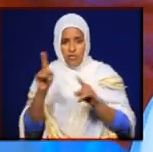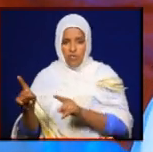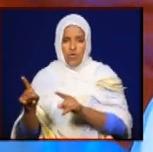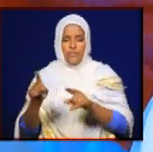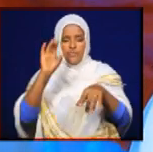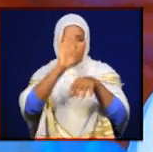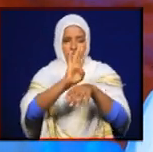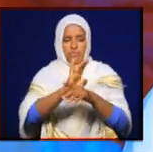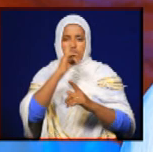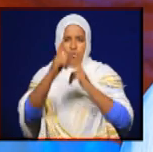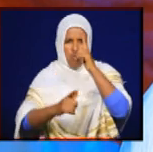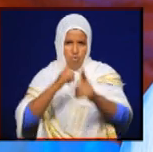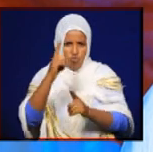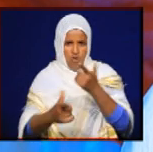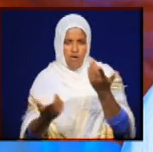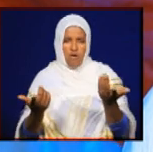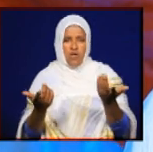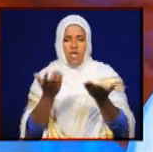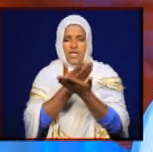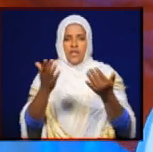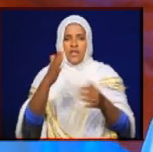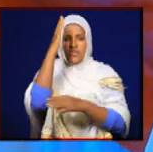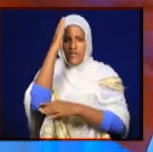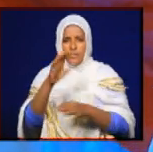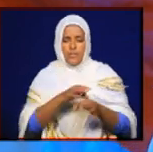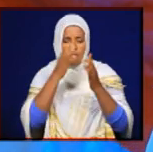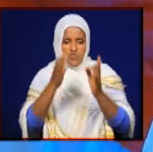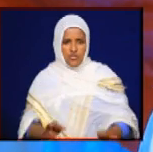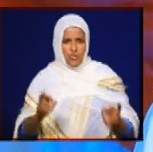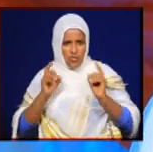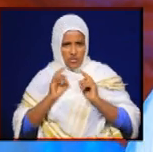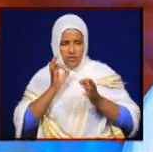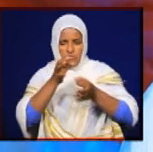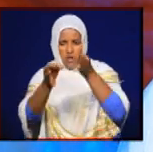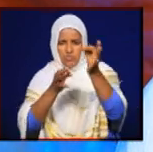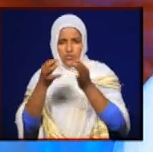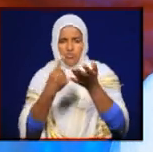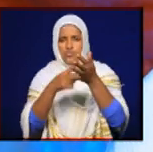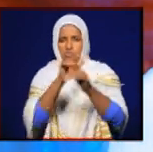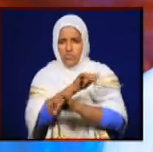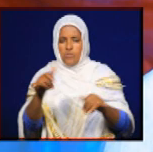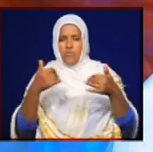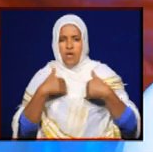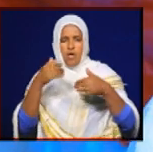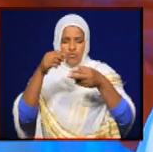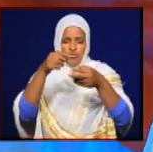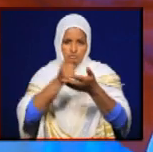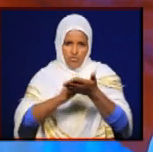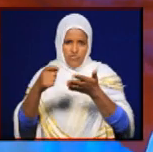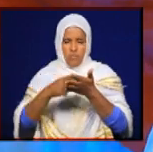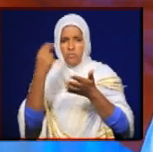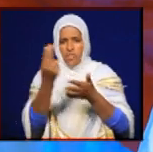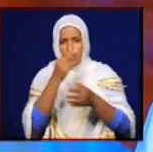ደግሞ በቤተክርስቲያን ቋንቋ ነገረ እግዚአብሔር መንፈሳዊ ህይወትን የሚያስረዱ እንደዚህ አይነት ስነ